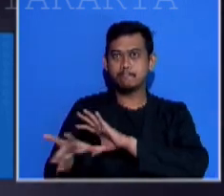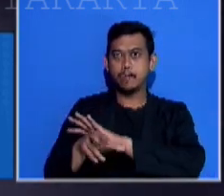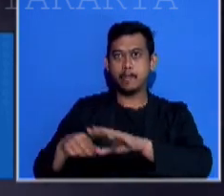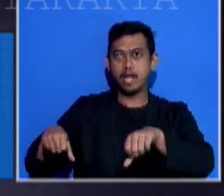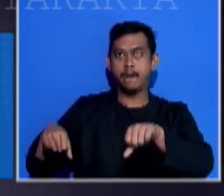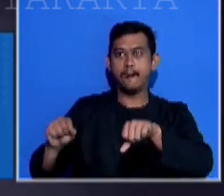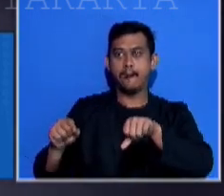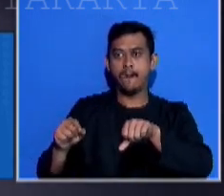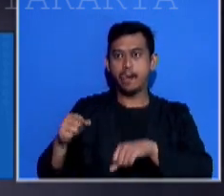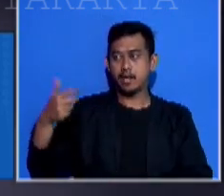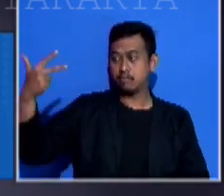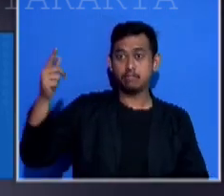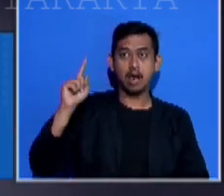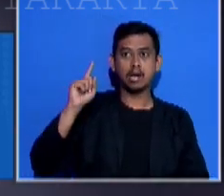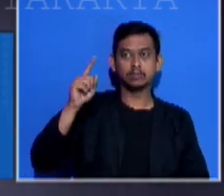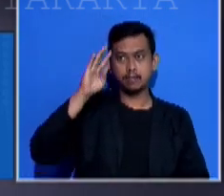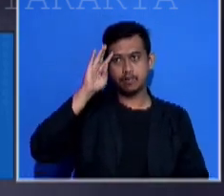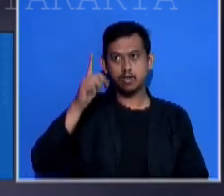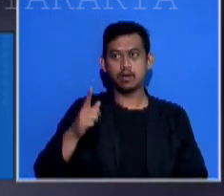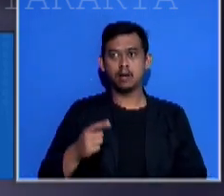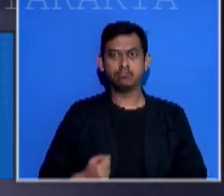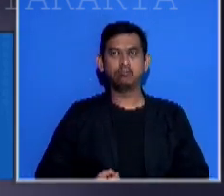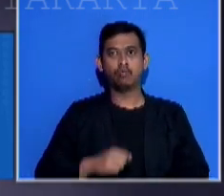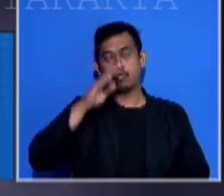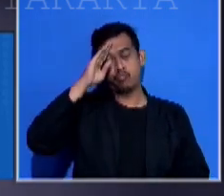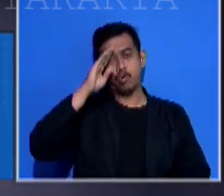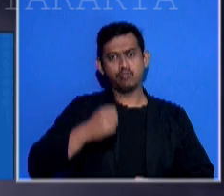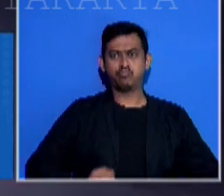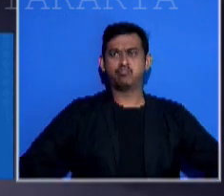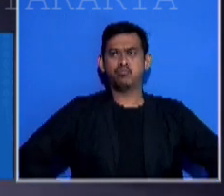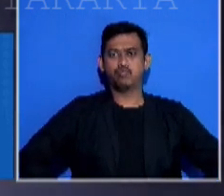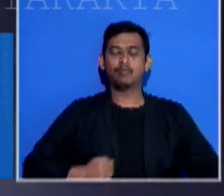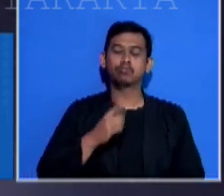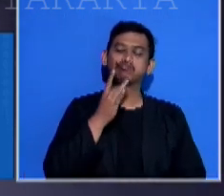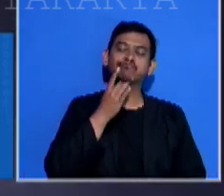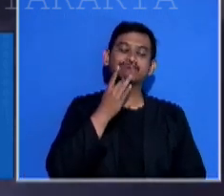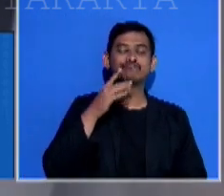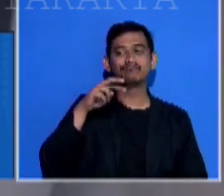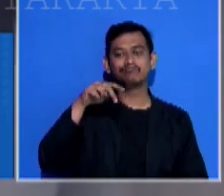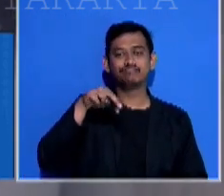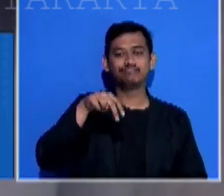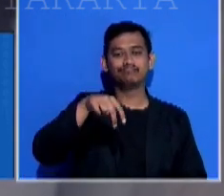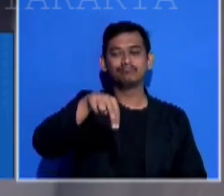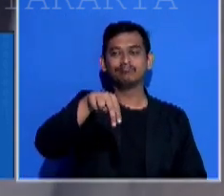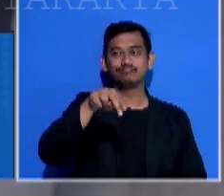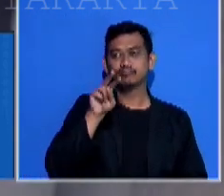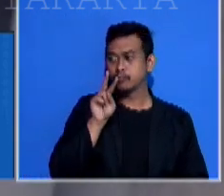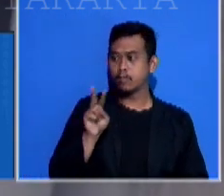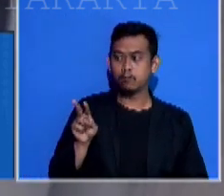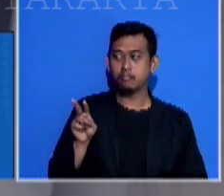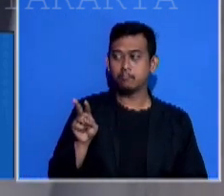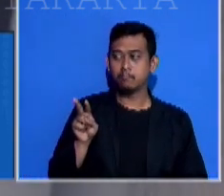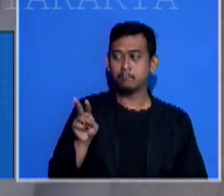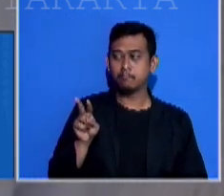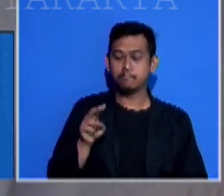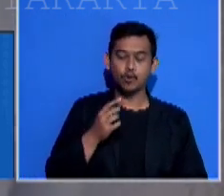itu terlihat seorang pria berbadan gemuk dengan mengenakan jaket dan celana pendek melewati sebuah parkiran toko. Tak lama kemudian pemuda tersebut kembali